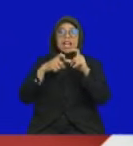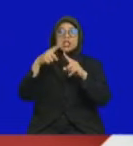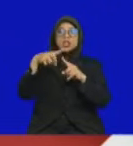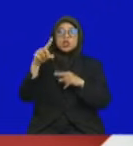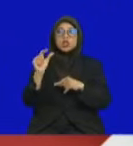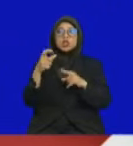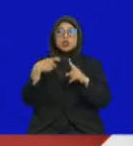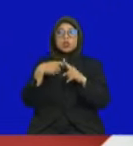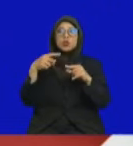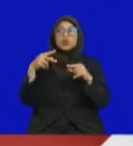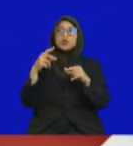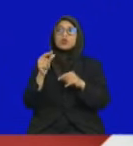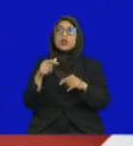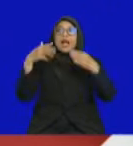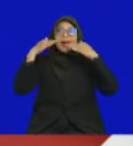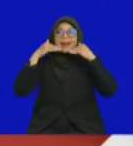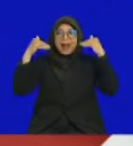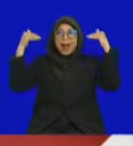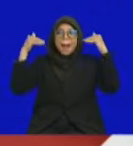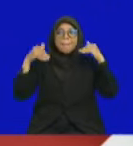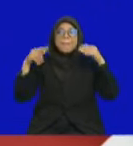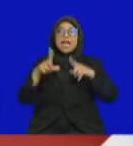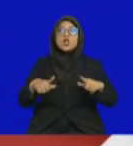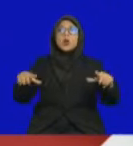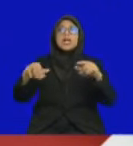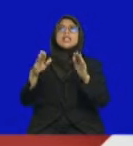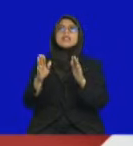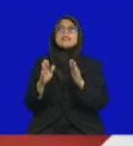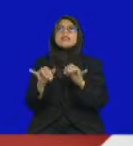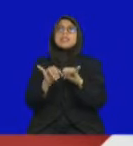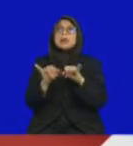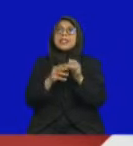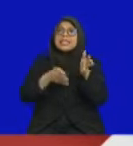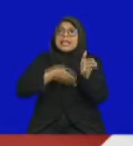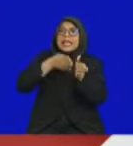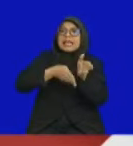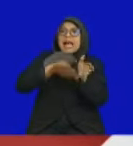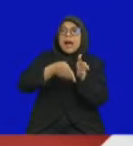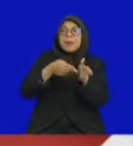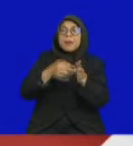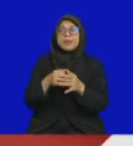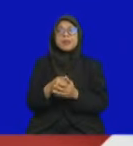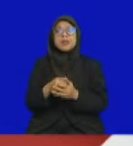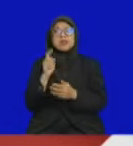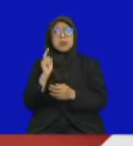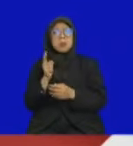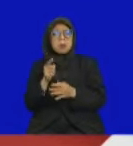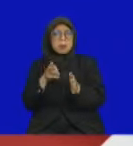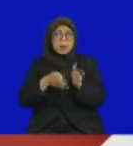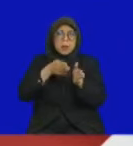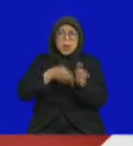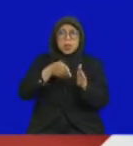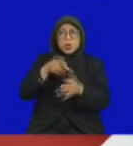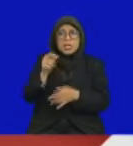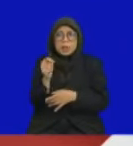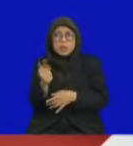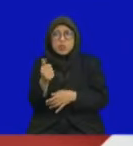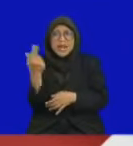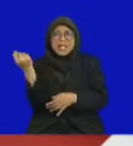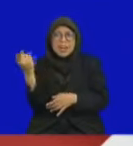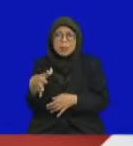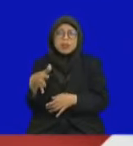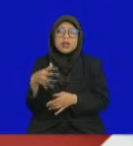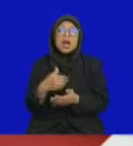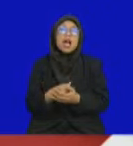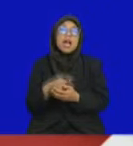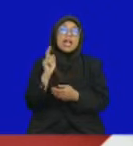lingkungan seperti kereta api karena apa Karena dengan angkutan kereta api memang itu lebih mudah dan lebih murah